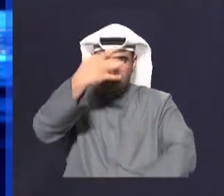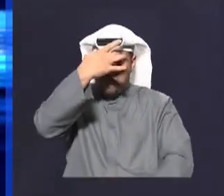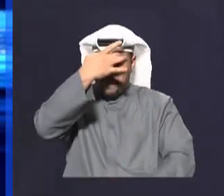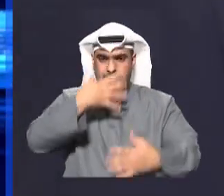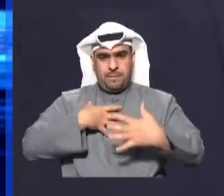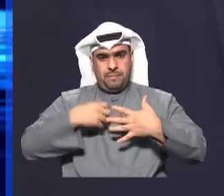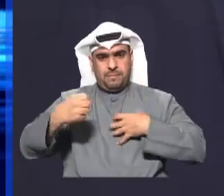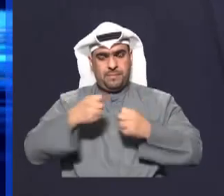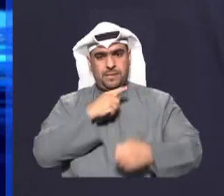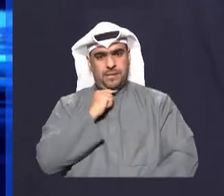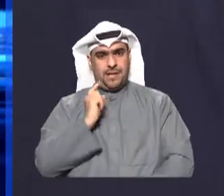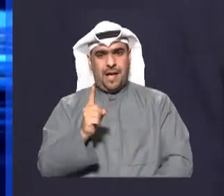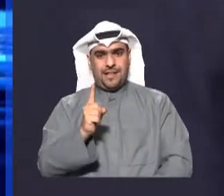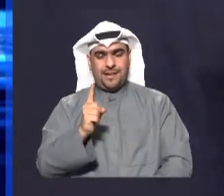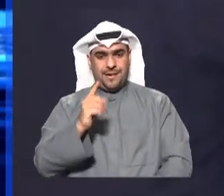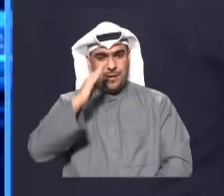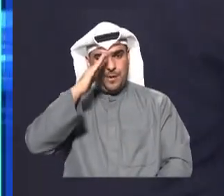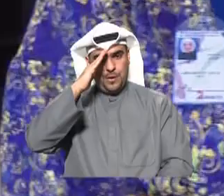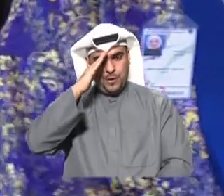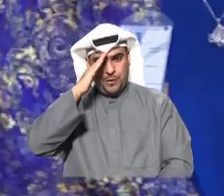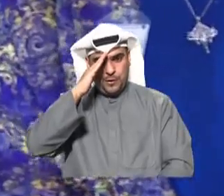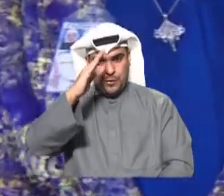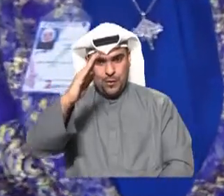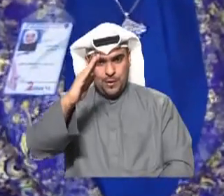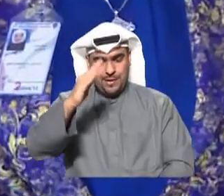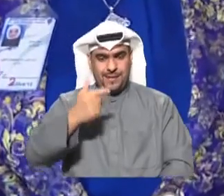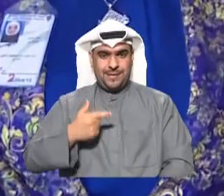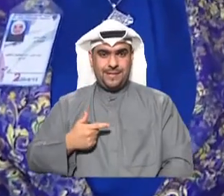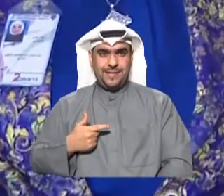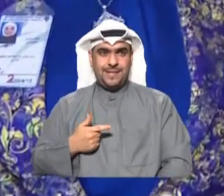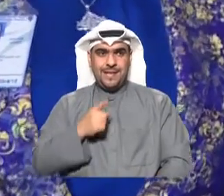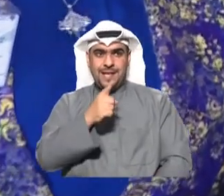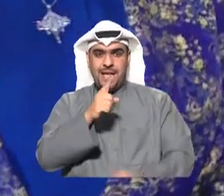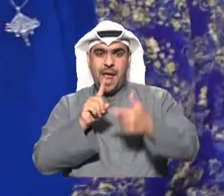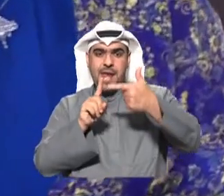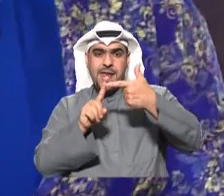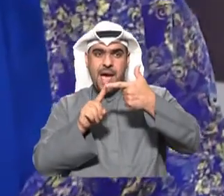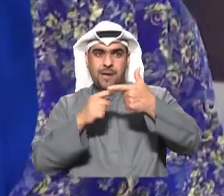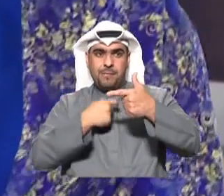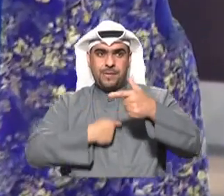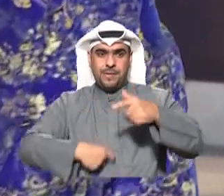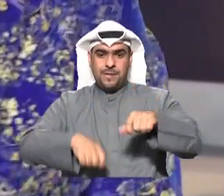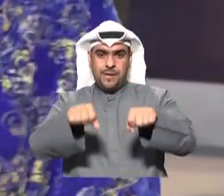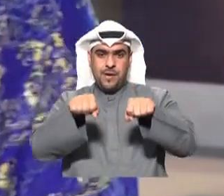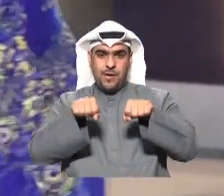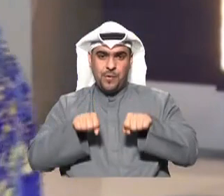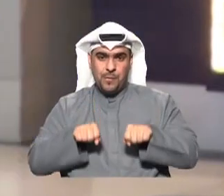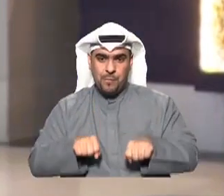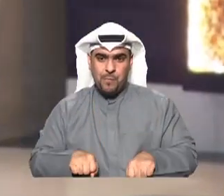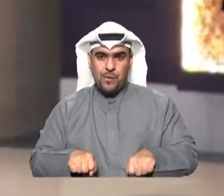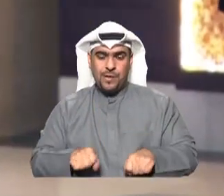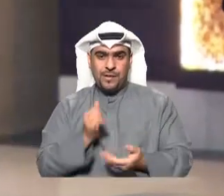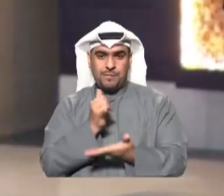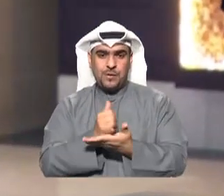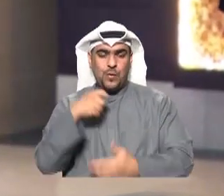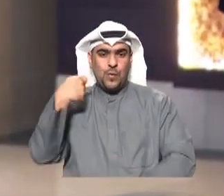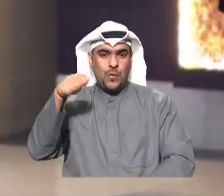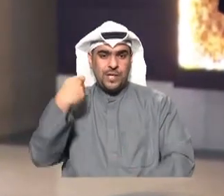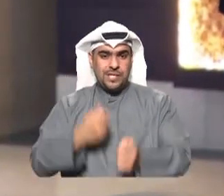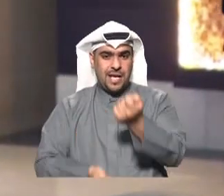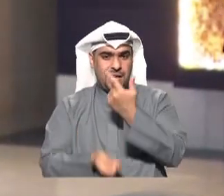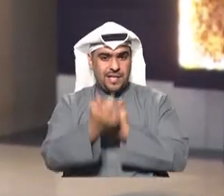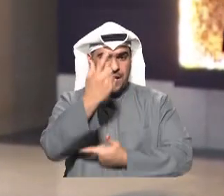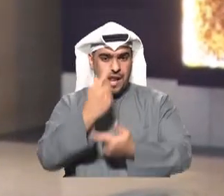شكرا جزيلا الأستاذة إيمان الأنصاري نائب المدير العام لقطاع التخطيط والتطوير الإداري، والجدير بالذكر أنه تمت